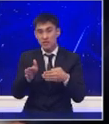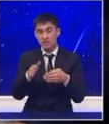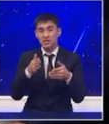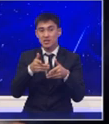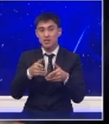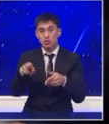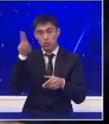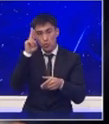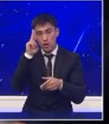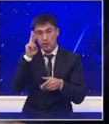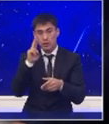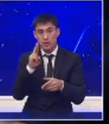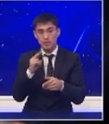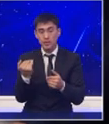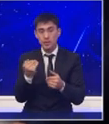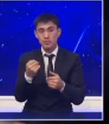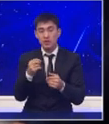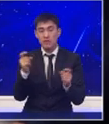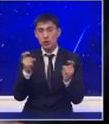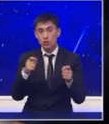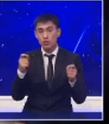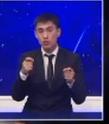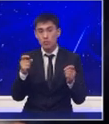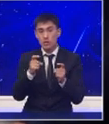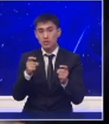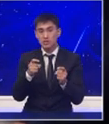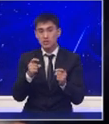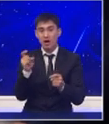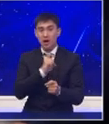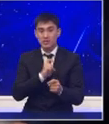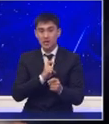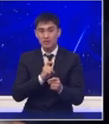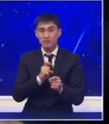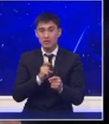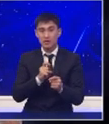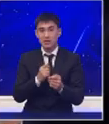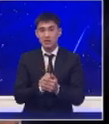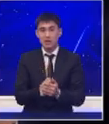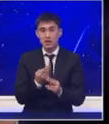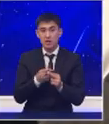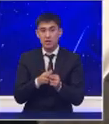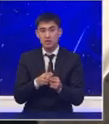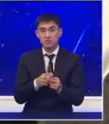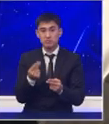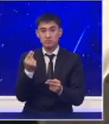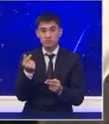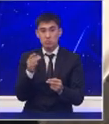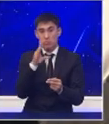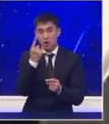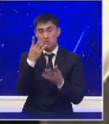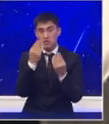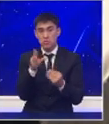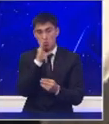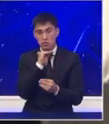и туалет. Там в туалете, в торговых домах для хозяина торгового дома это щелчком, одного дня